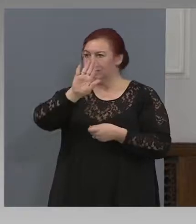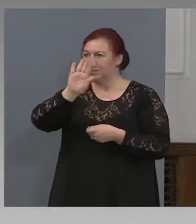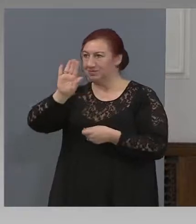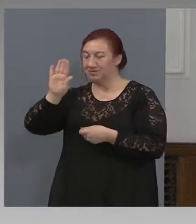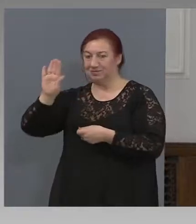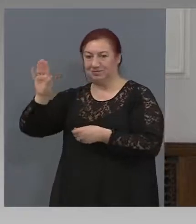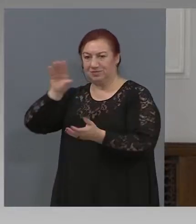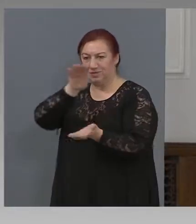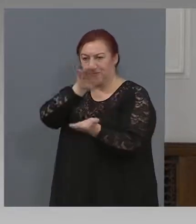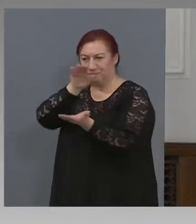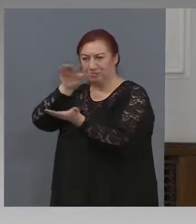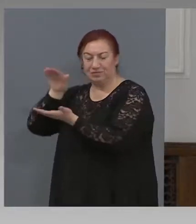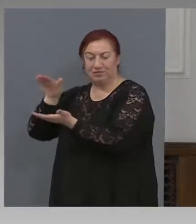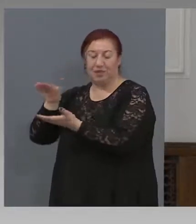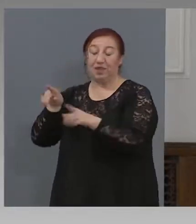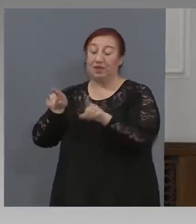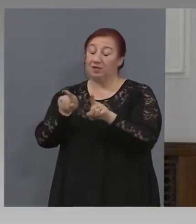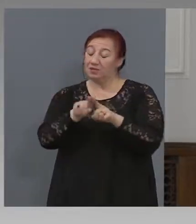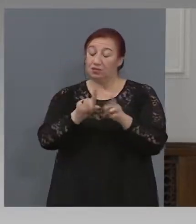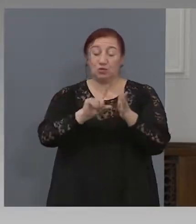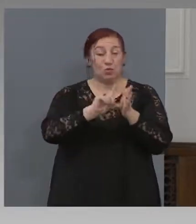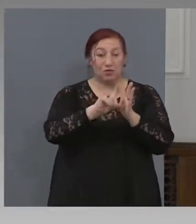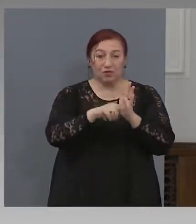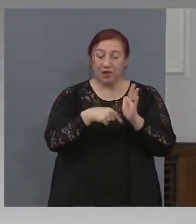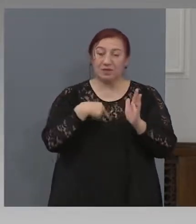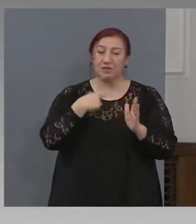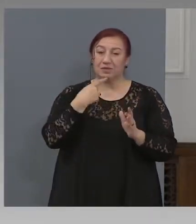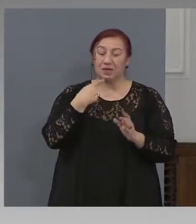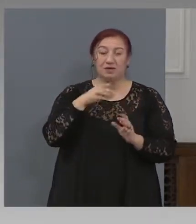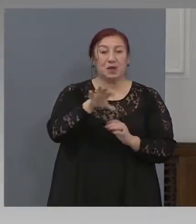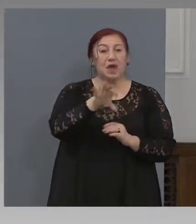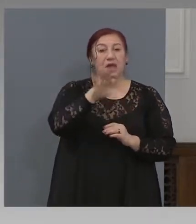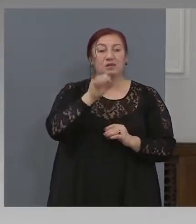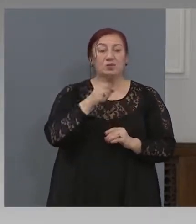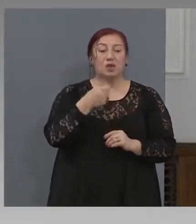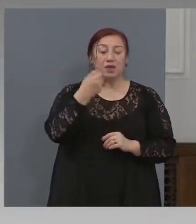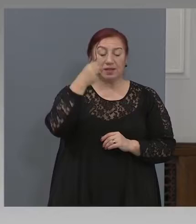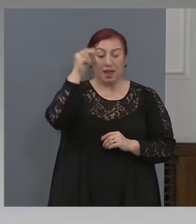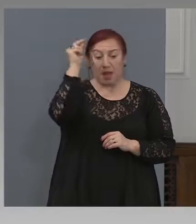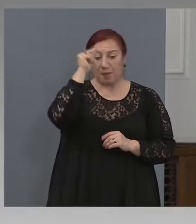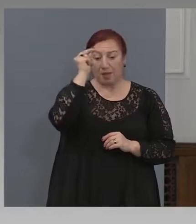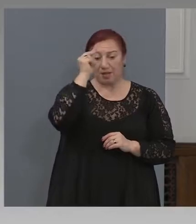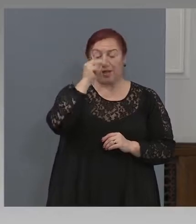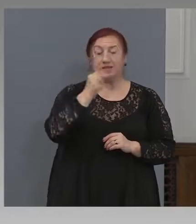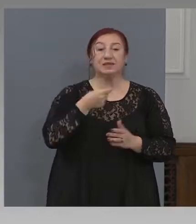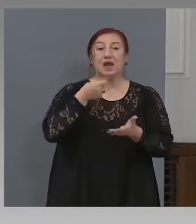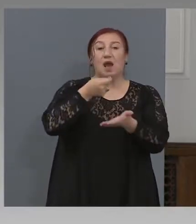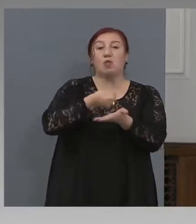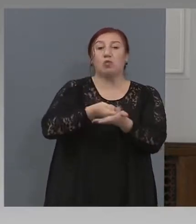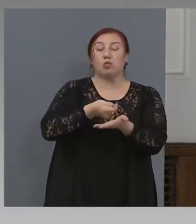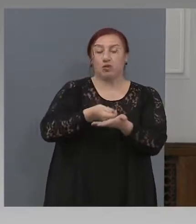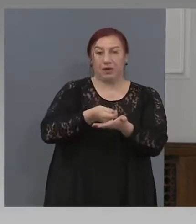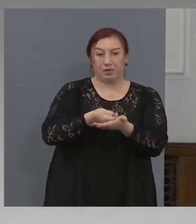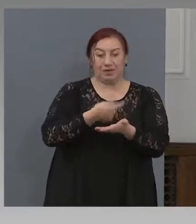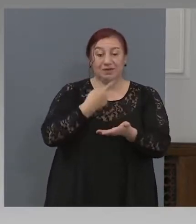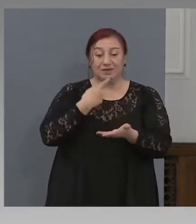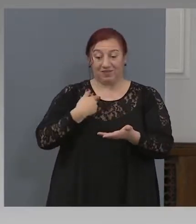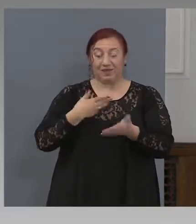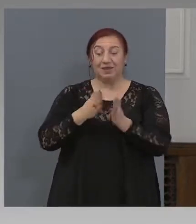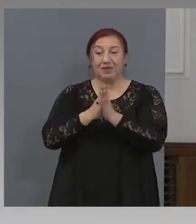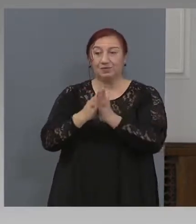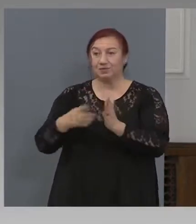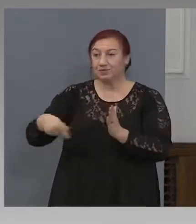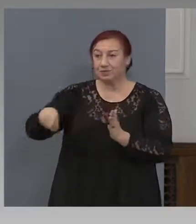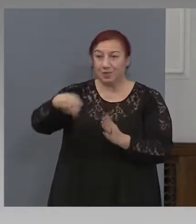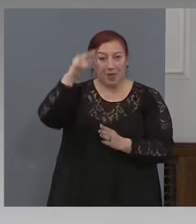време трябва да кажем, че изборът е на българския потребител. Затова ние апелираме към българските